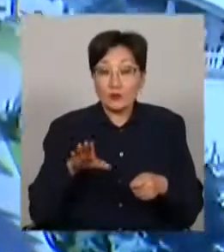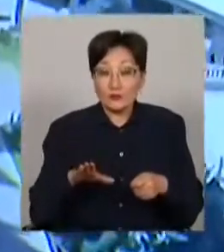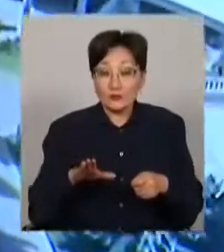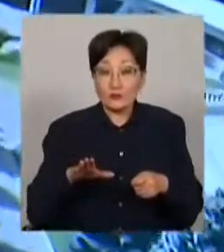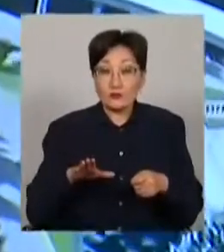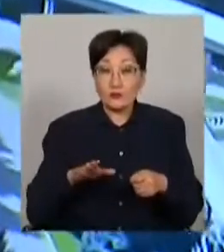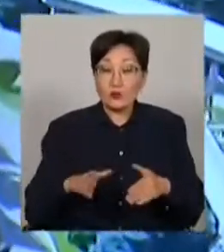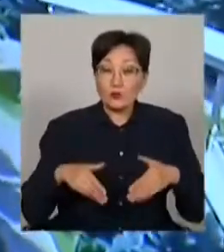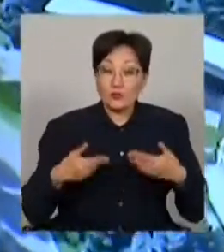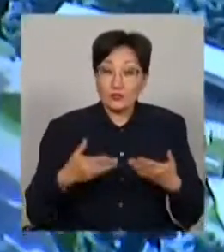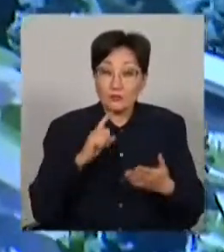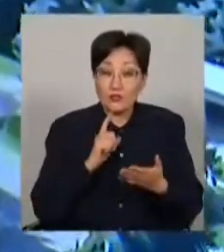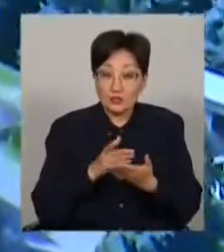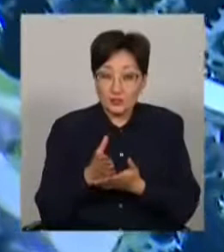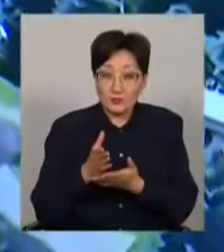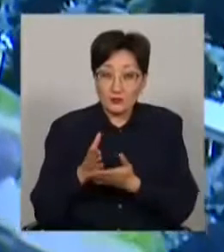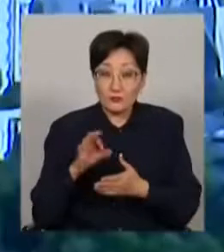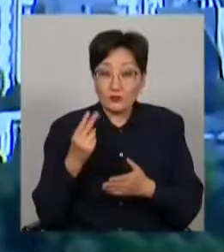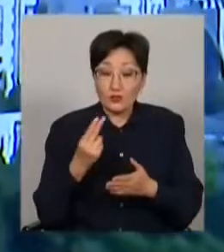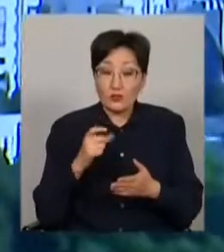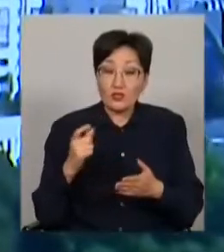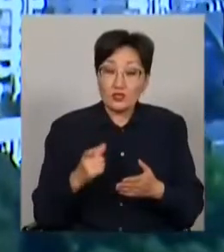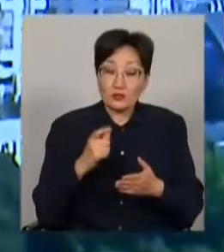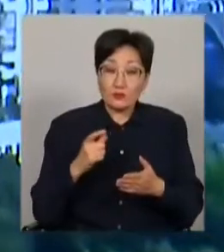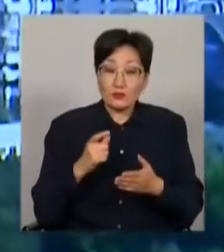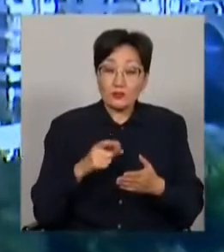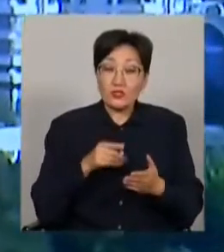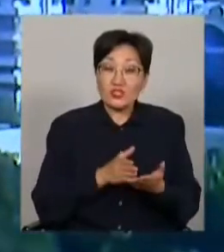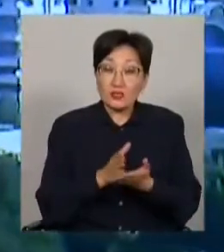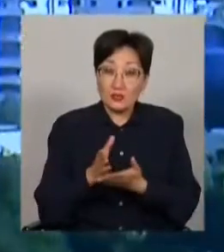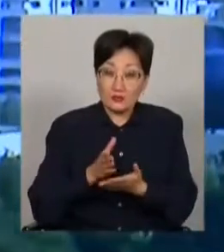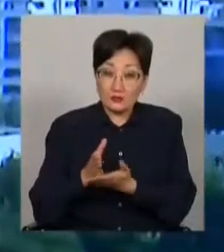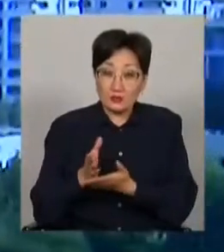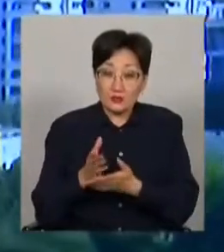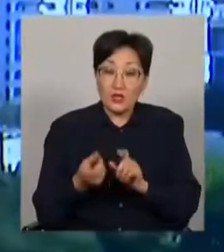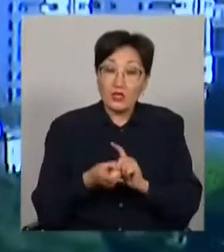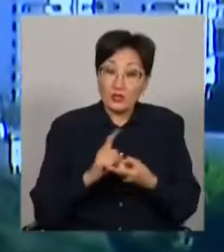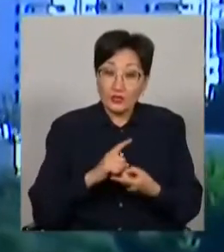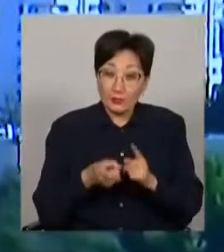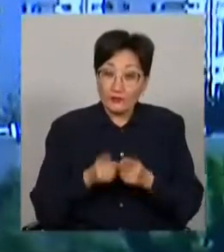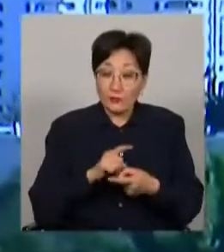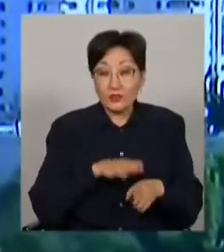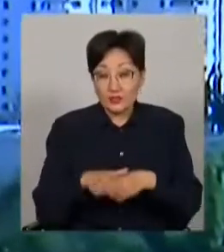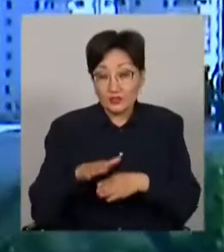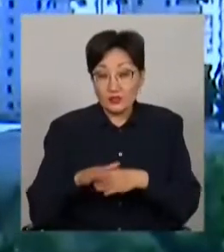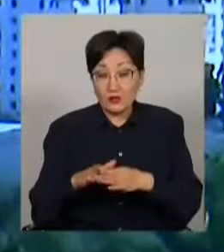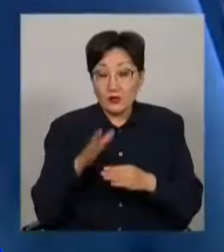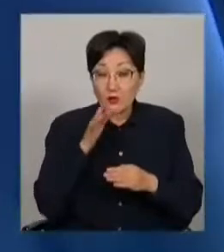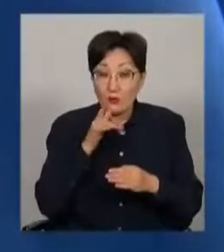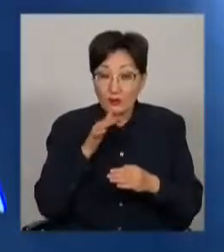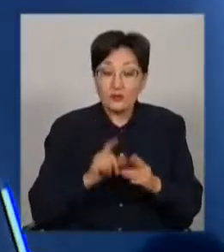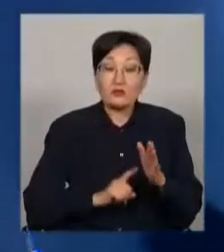Кемелұлының ұсынған саяси, әлеуметтік, экономикалық салалардағы реформаларын іске асыру уақытысы